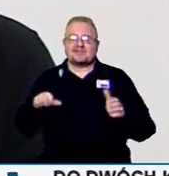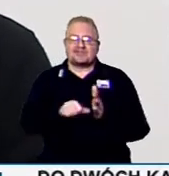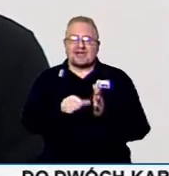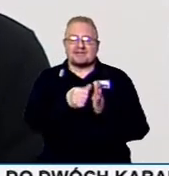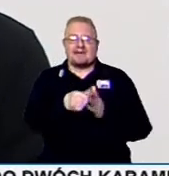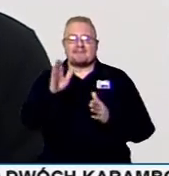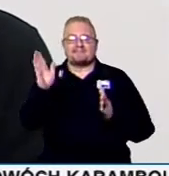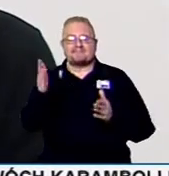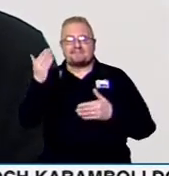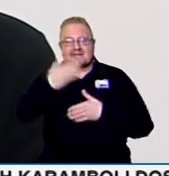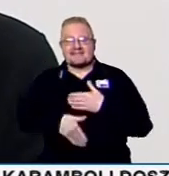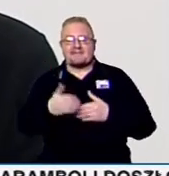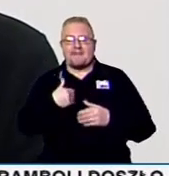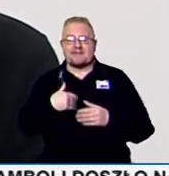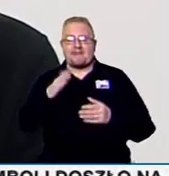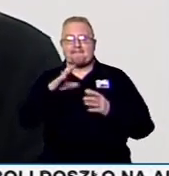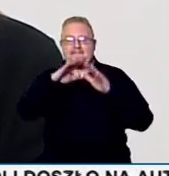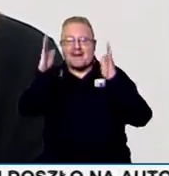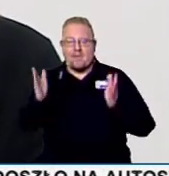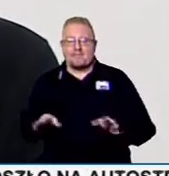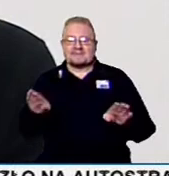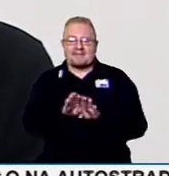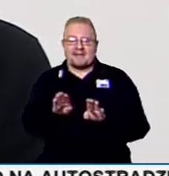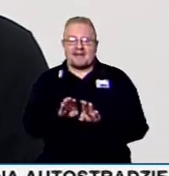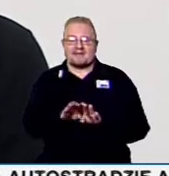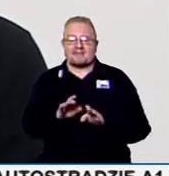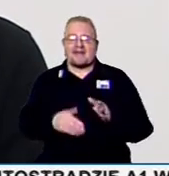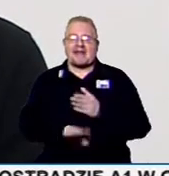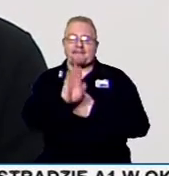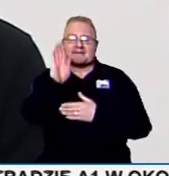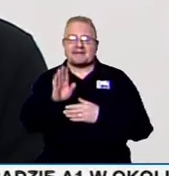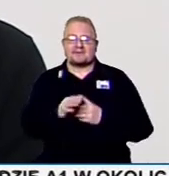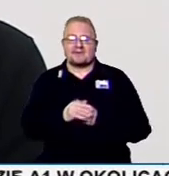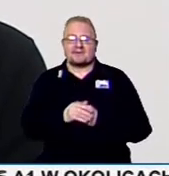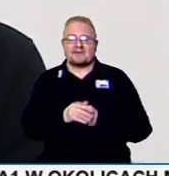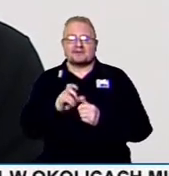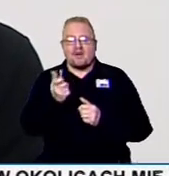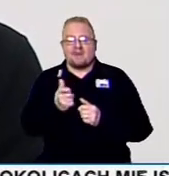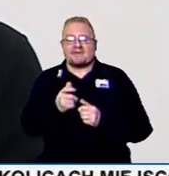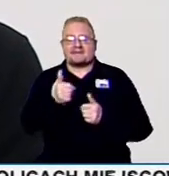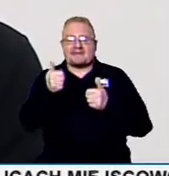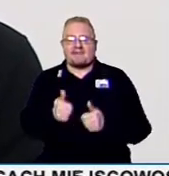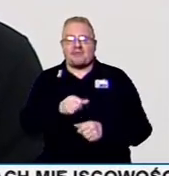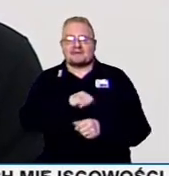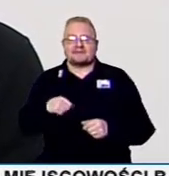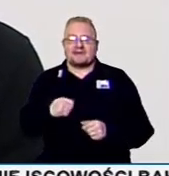przestawała być bryłą, zamkniętą bryłą, reprezentującą cokolwiek,